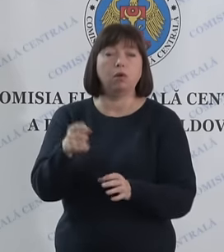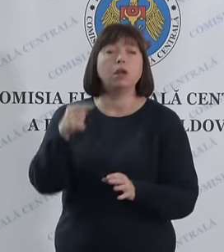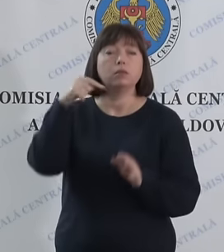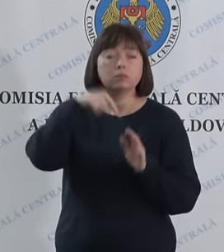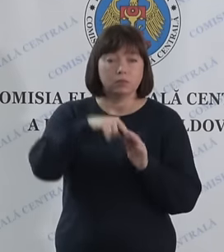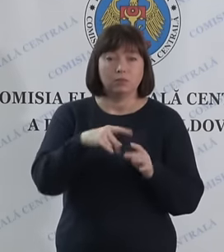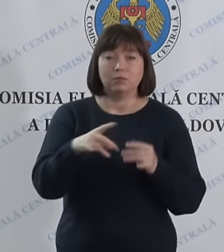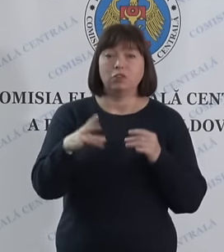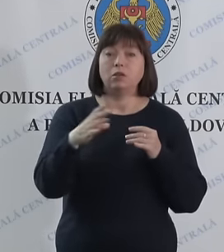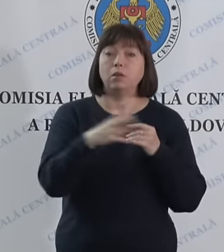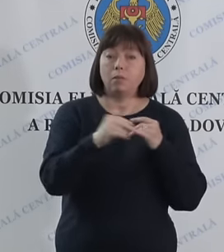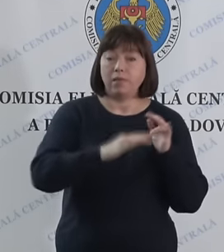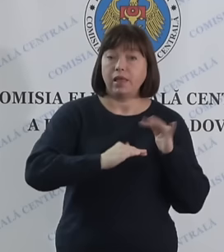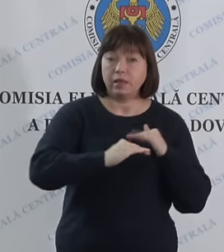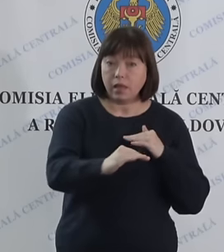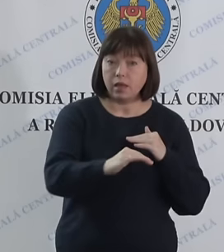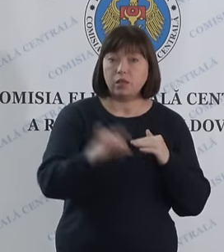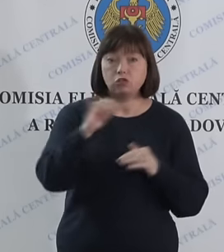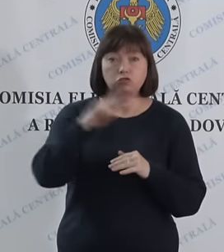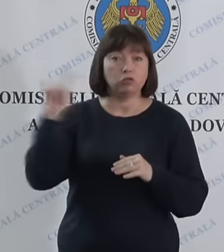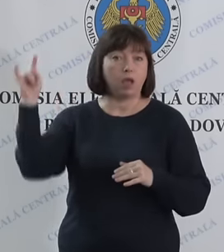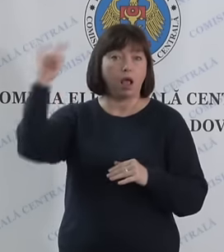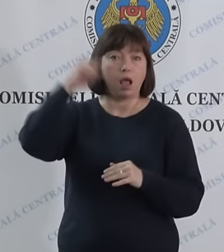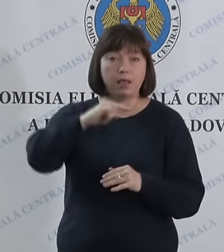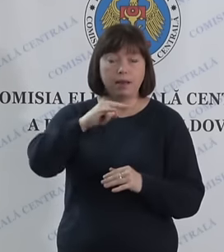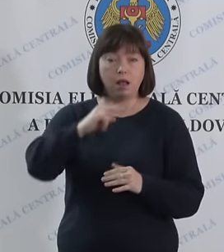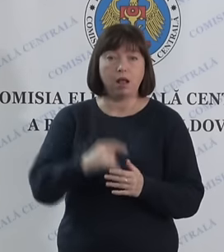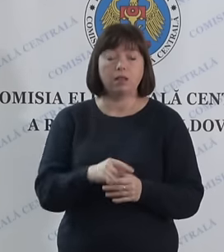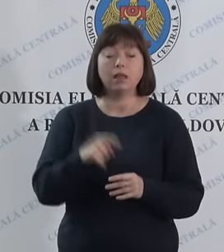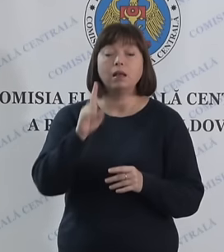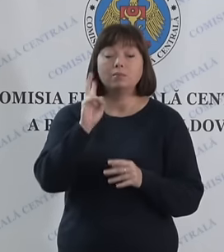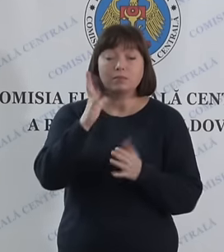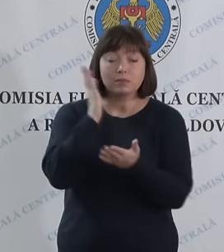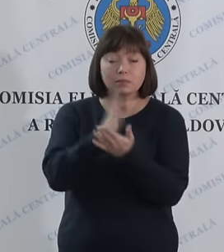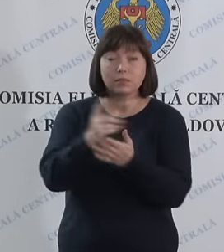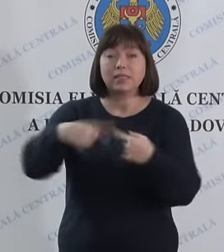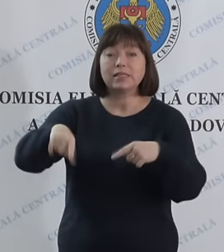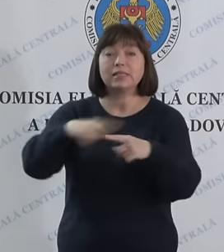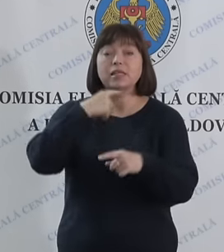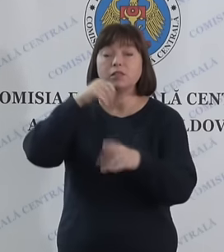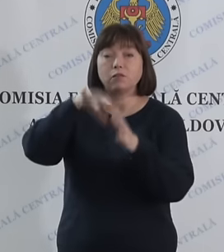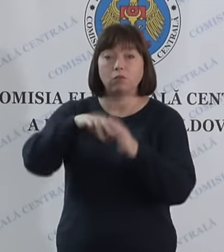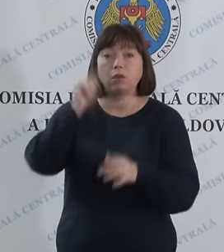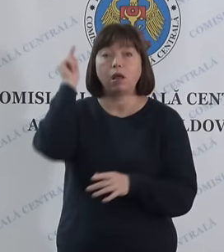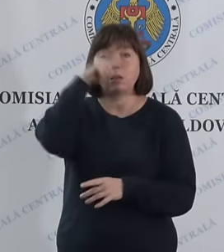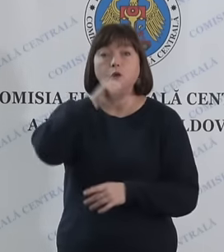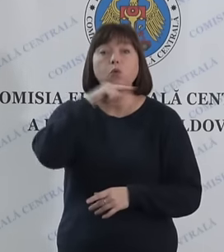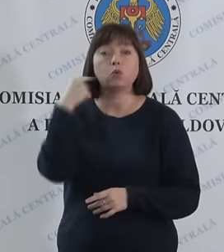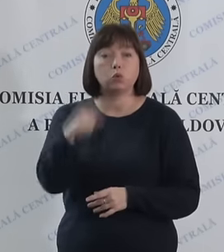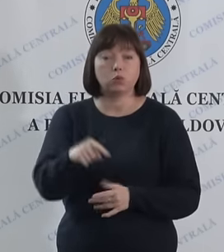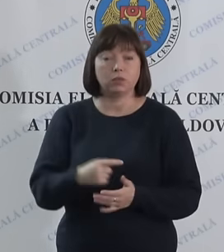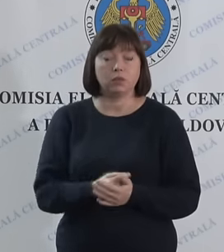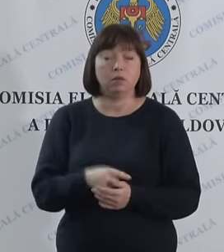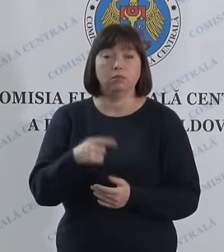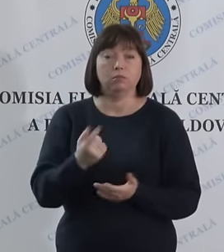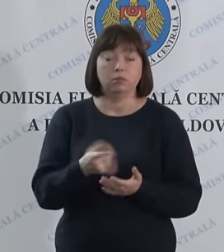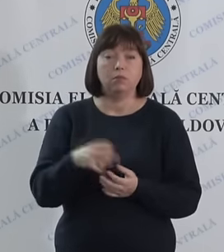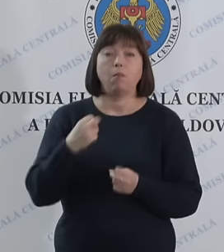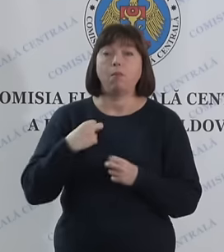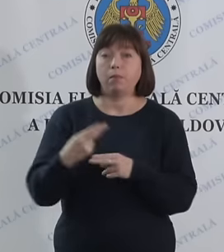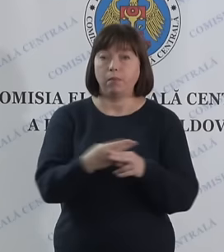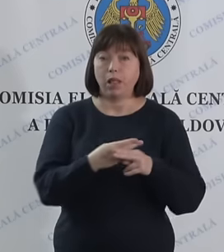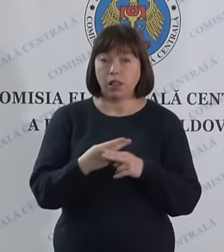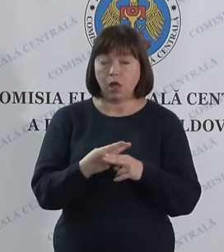pe cale terestră cât și pe cea aeriană către secțiile de votare din Federația Rusă, Republica